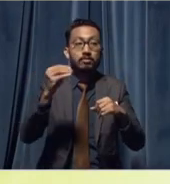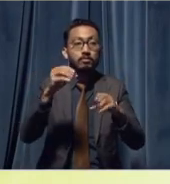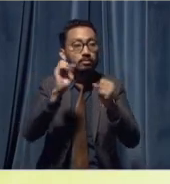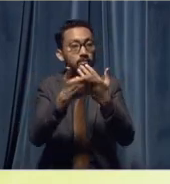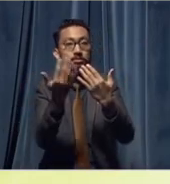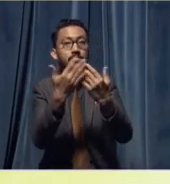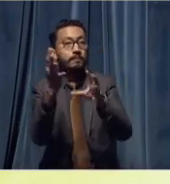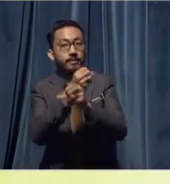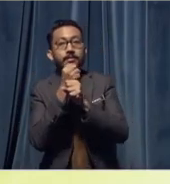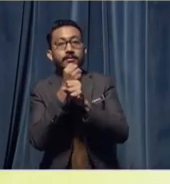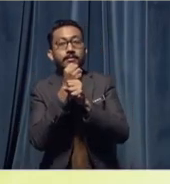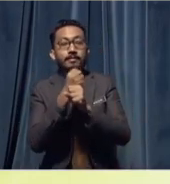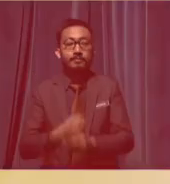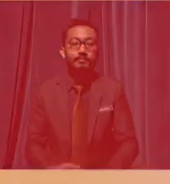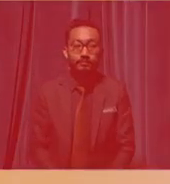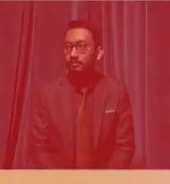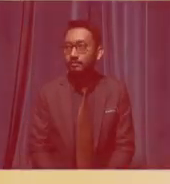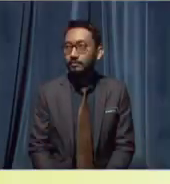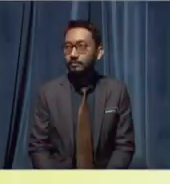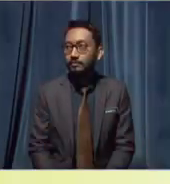mudah didapati.